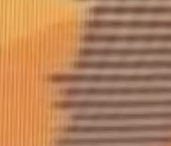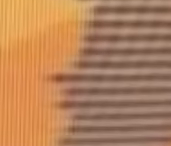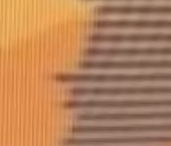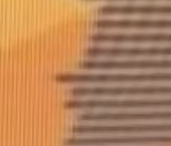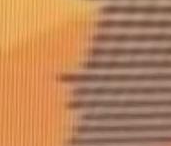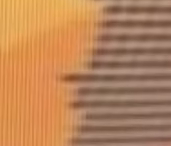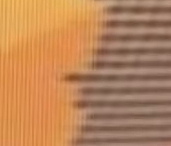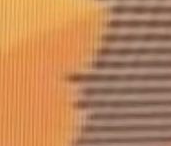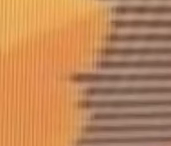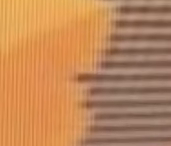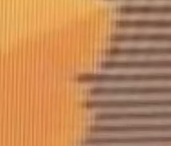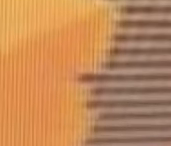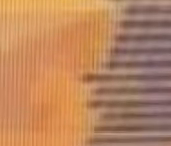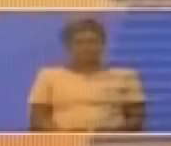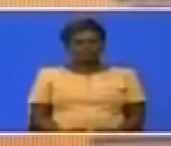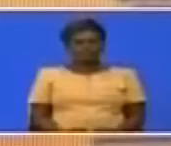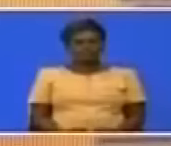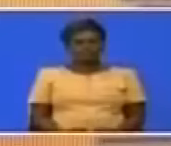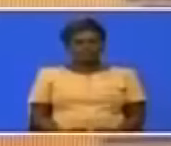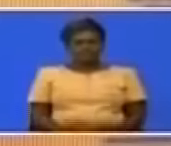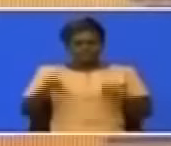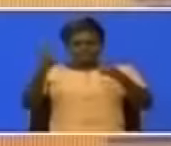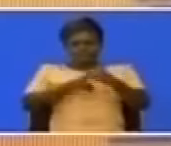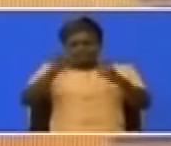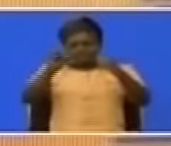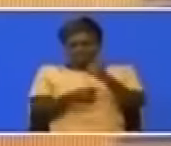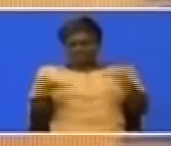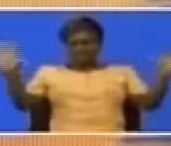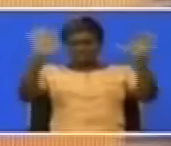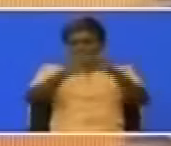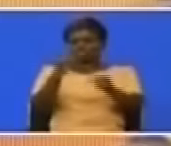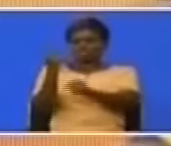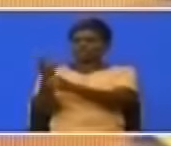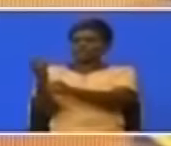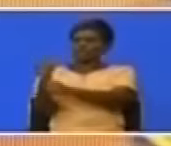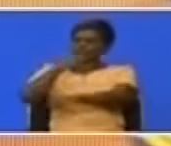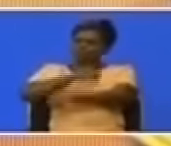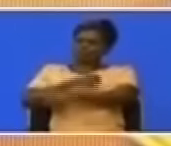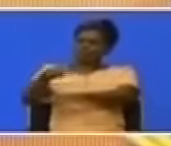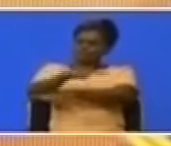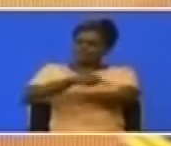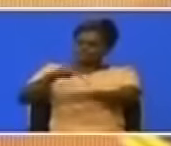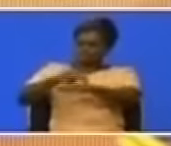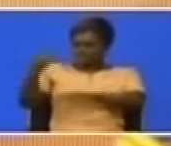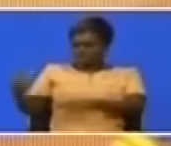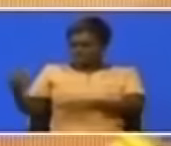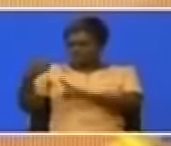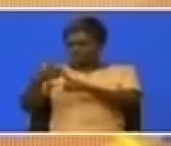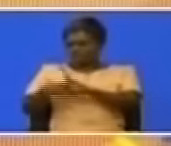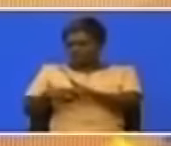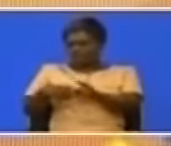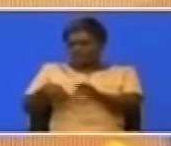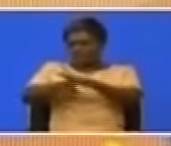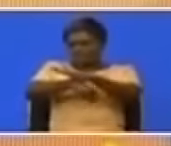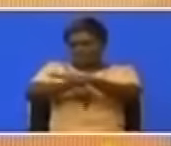Mwaka huu jumla ya wanafunzi alfu saba watajiunga na shule za sekondari za kitaifa, hawa wakiwa ni wale wa kutoka shule za